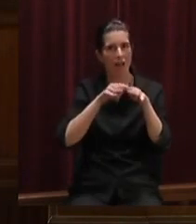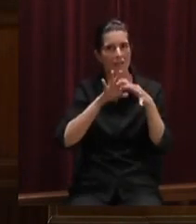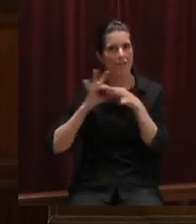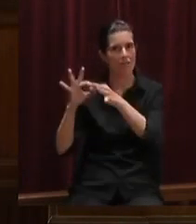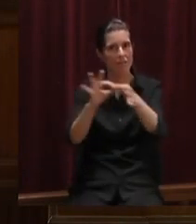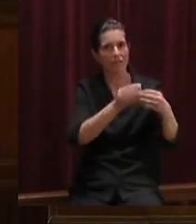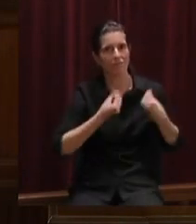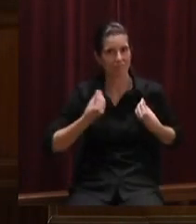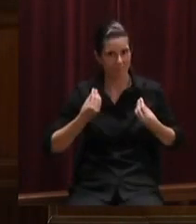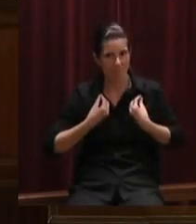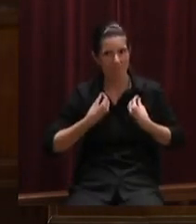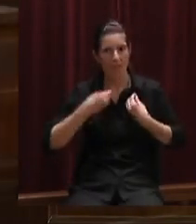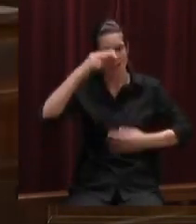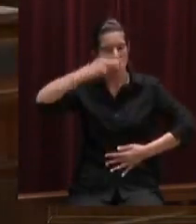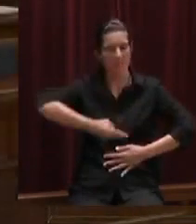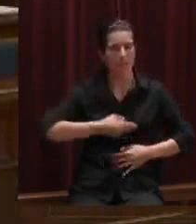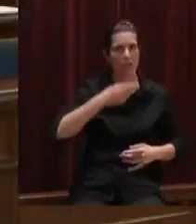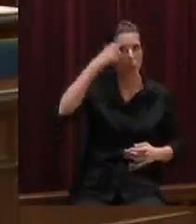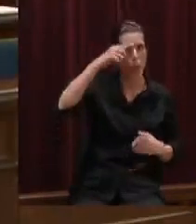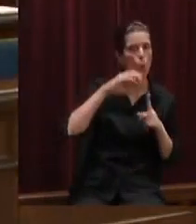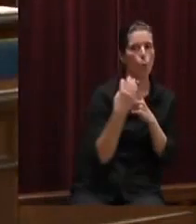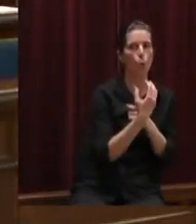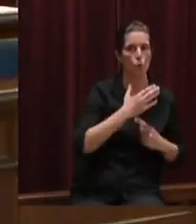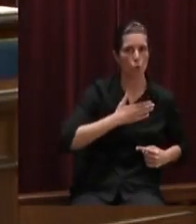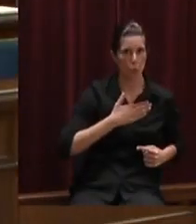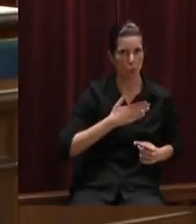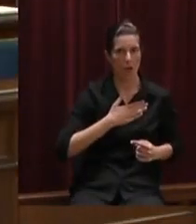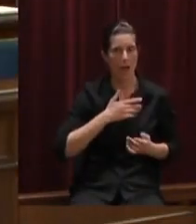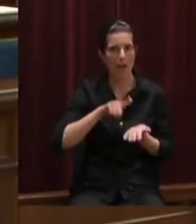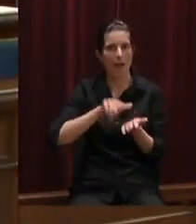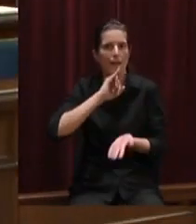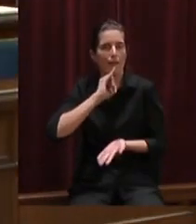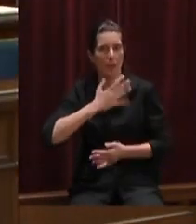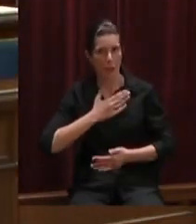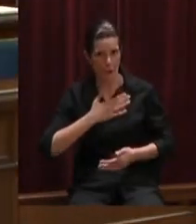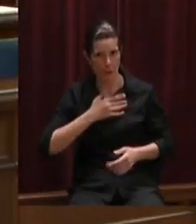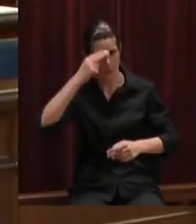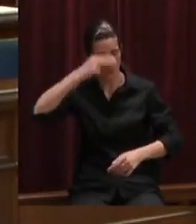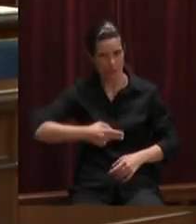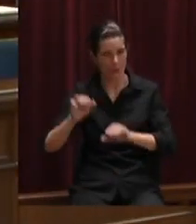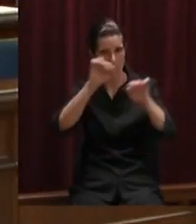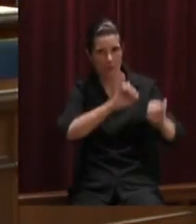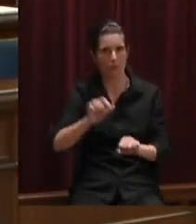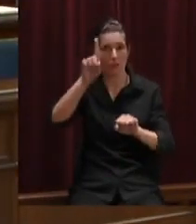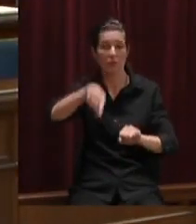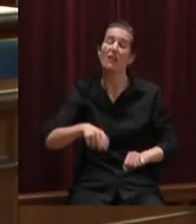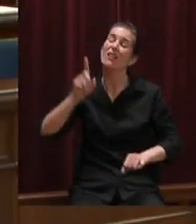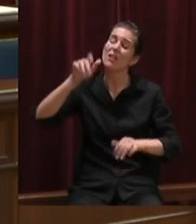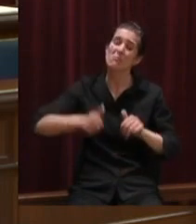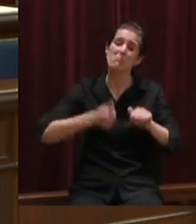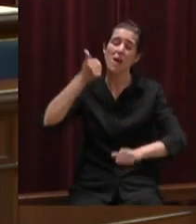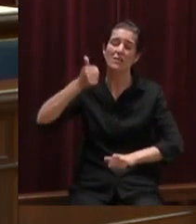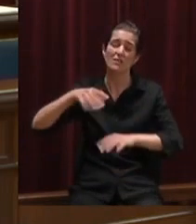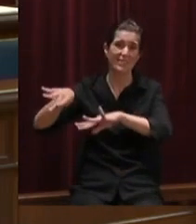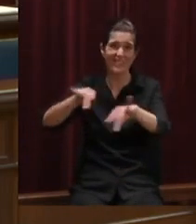nostra cultura i a la nostra història, a la nostra llengua i al nostre patrimoni, i a un medi ambient fràgil sense el qual no